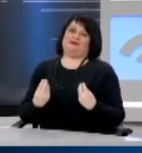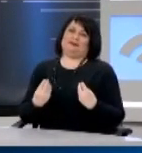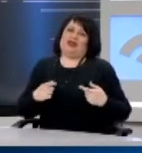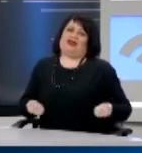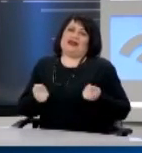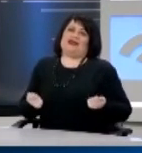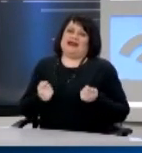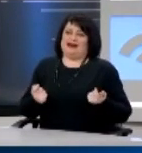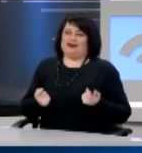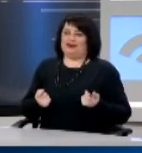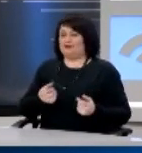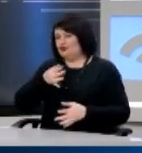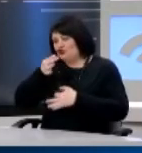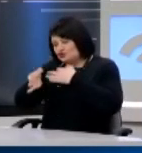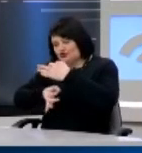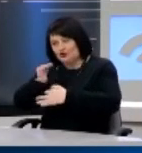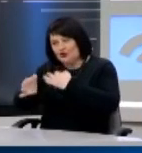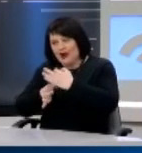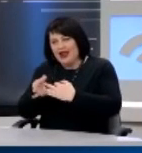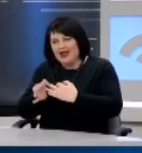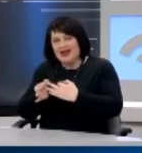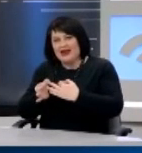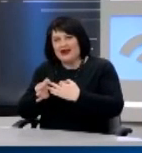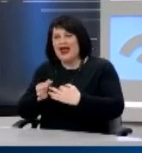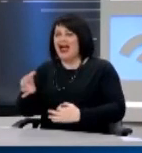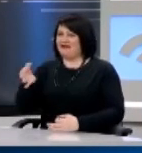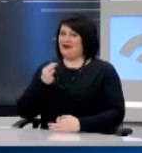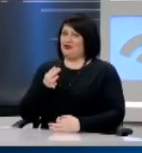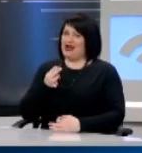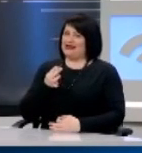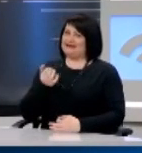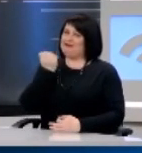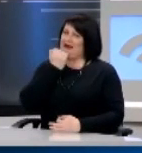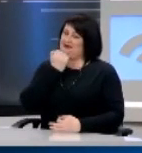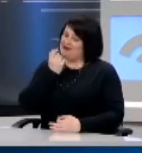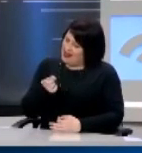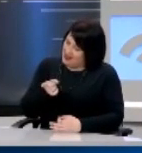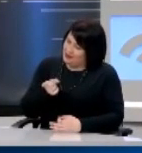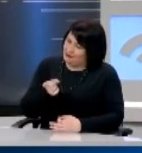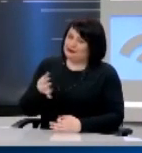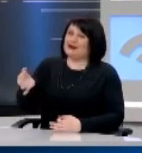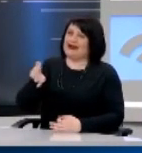σας και κυρίως να συνεχίζετε να λέτε ότι θα κερδίσει η Νέα Δημοκρατία τις επόμενες εκλογές. Μάλλον καλό μας κάνετε.